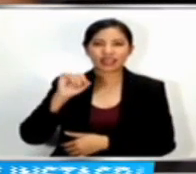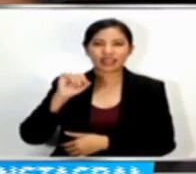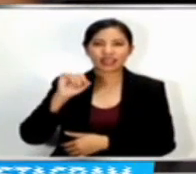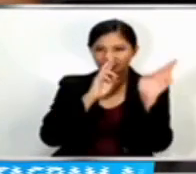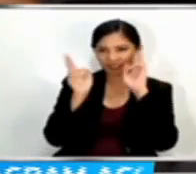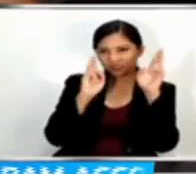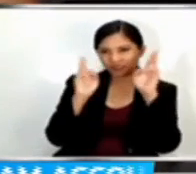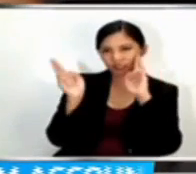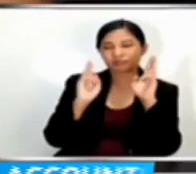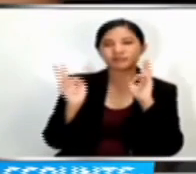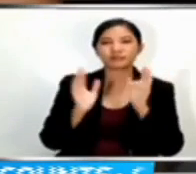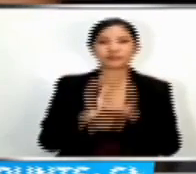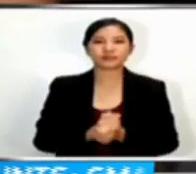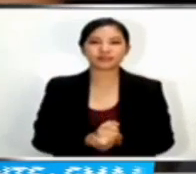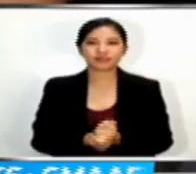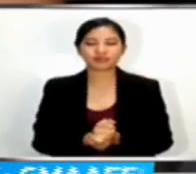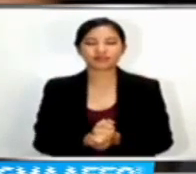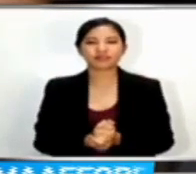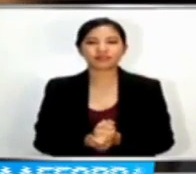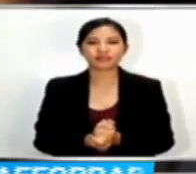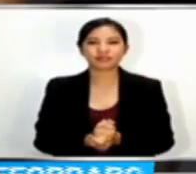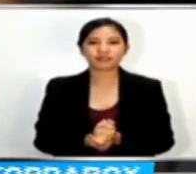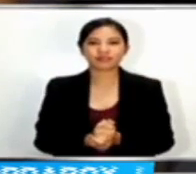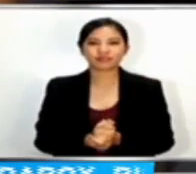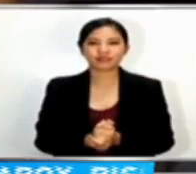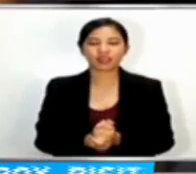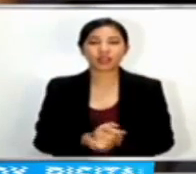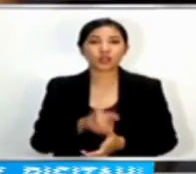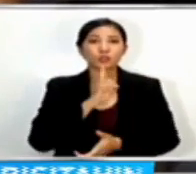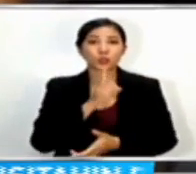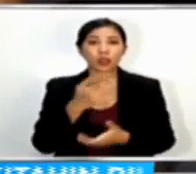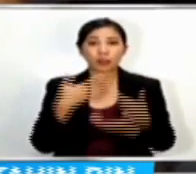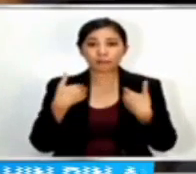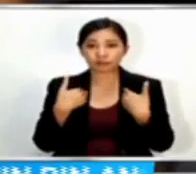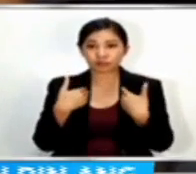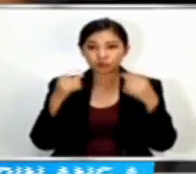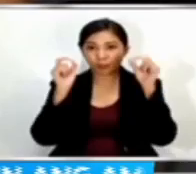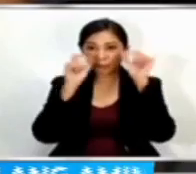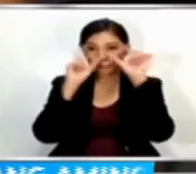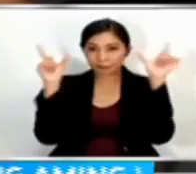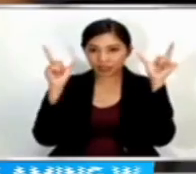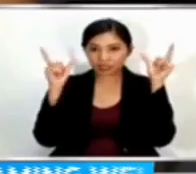ready na. Kasi biglaan yung eksena, titular. Biglaan